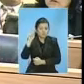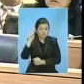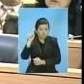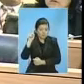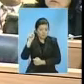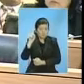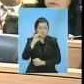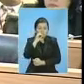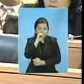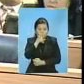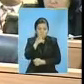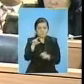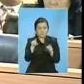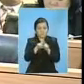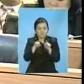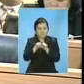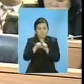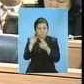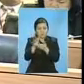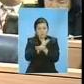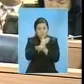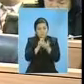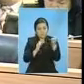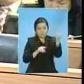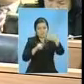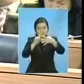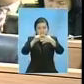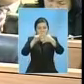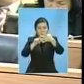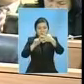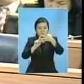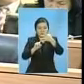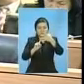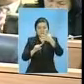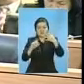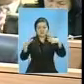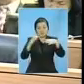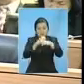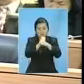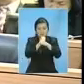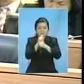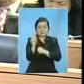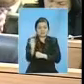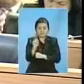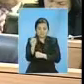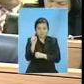ได้กำหนดไว้มี4หัวข้อดิฉันจะสรุปง่ายๆอย่างนี้ค่ะเ